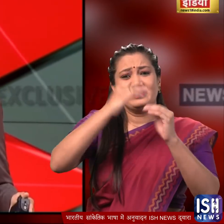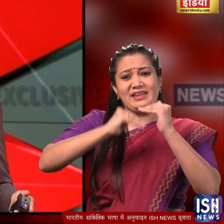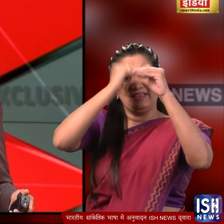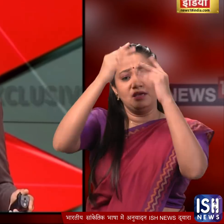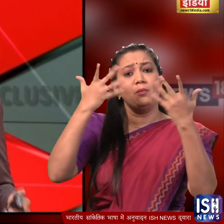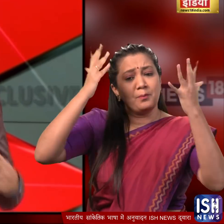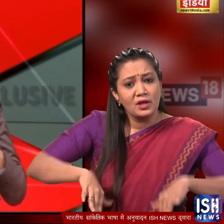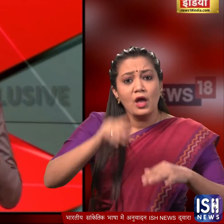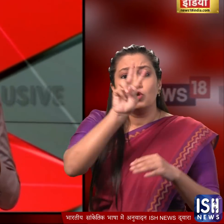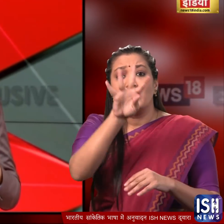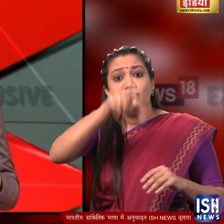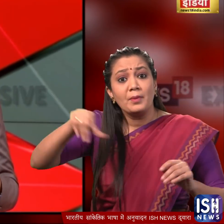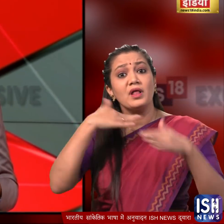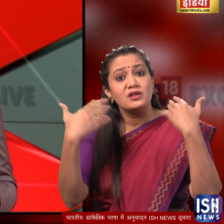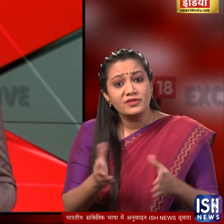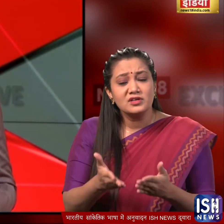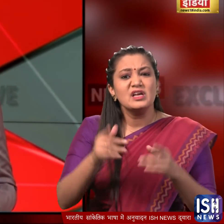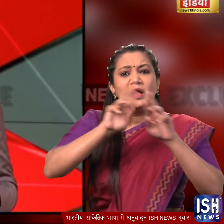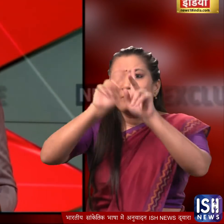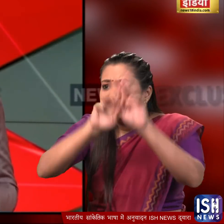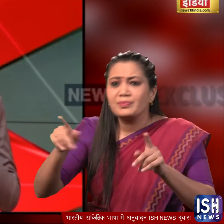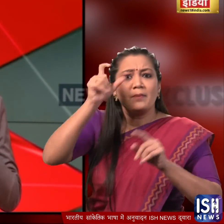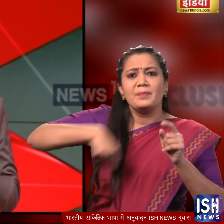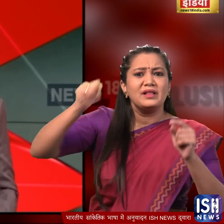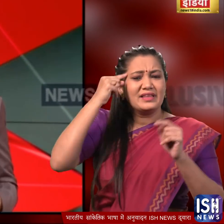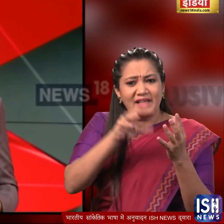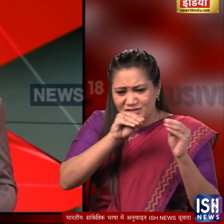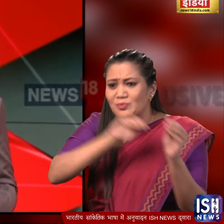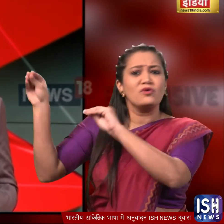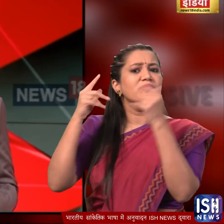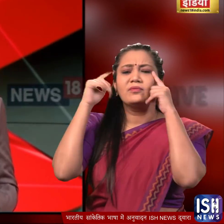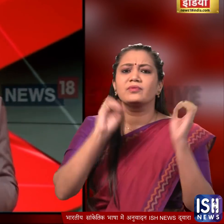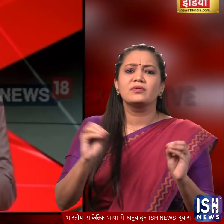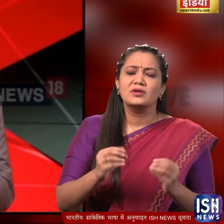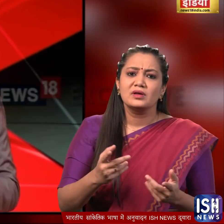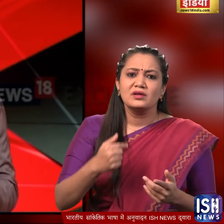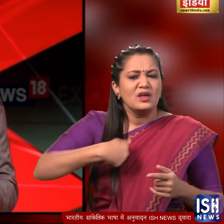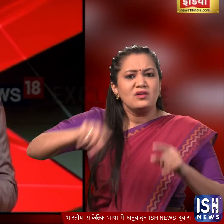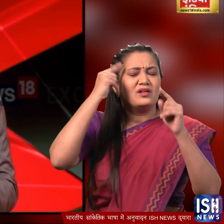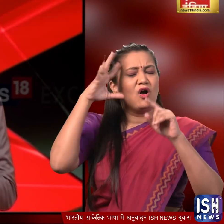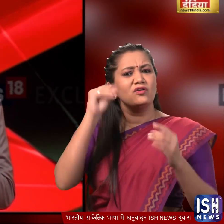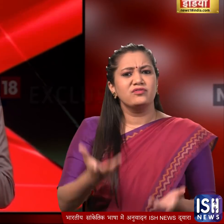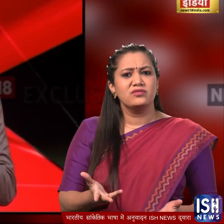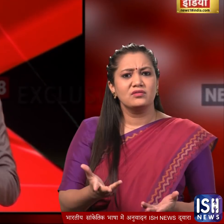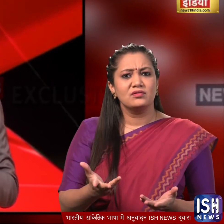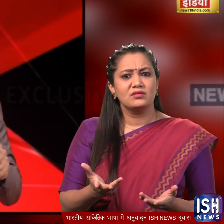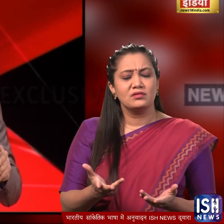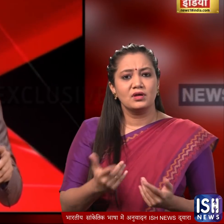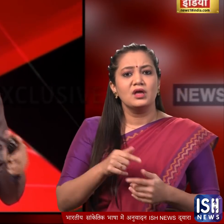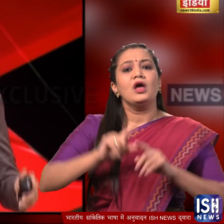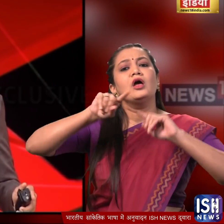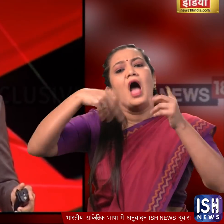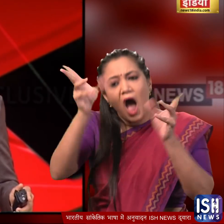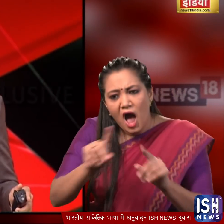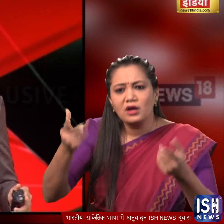चली गई। फिर भी जर्जर इमारतों को खाली करने की जरूरत किसी को महसूस नहीं हुई। अब भी हमारी नींद नहीं खुली तो कल फिर कहीं ना